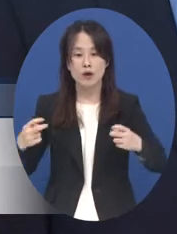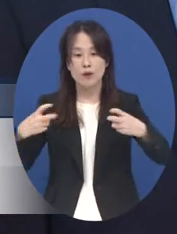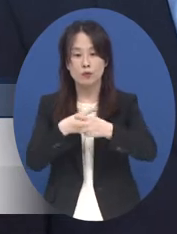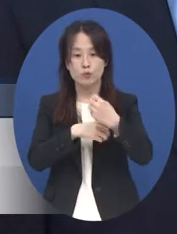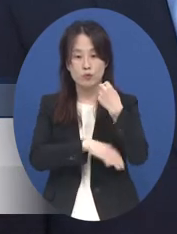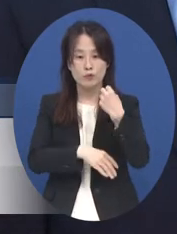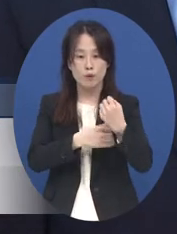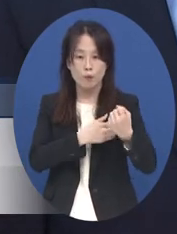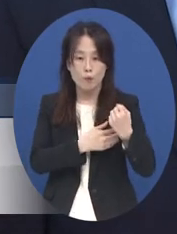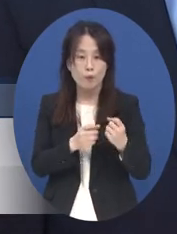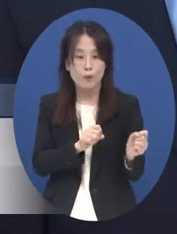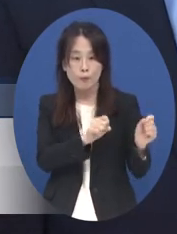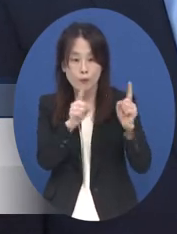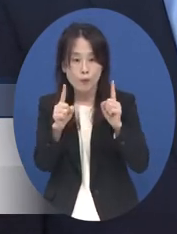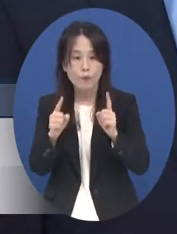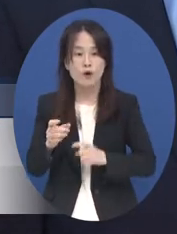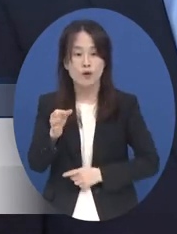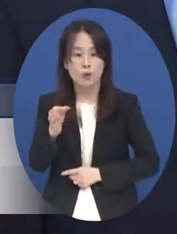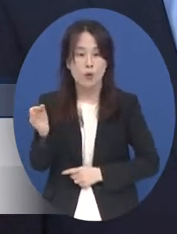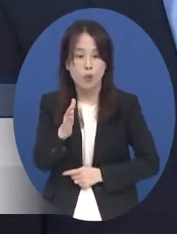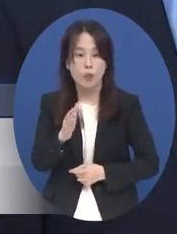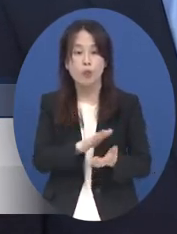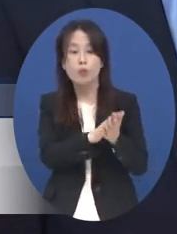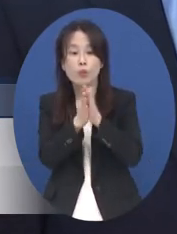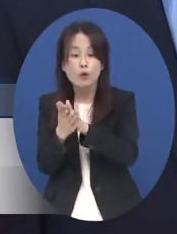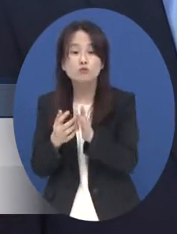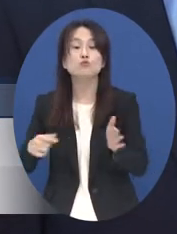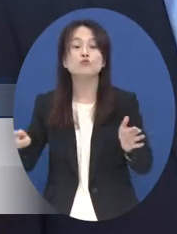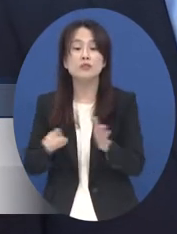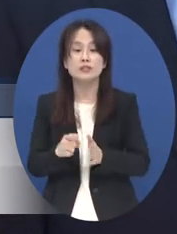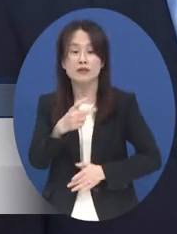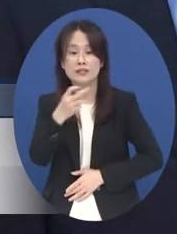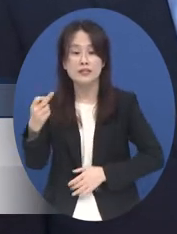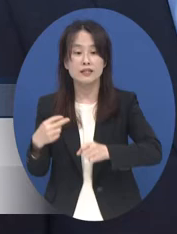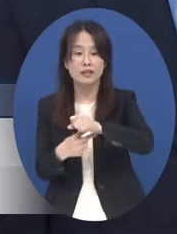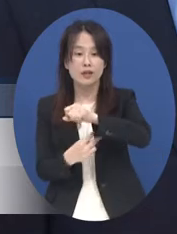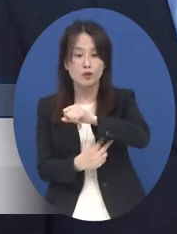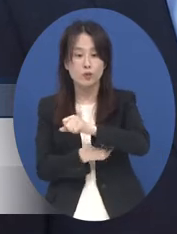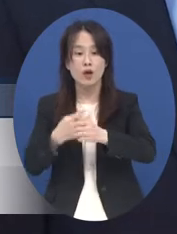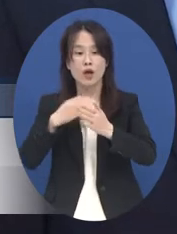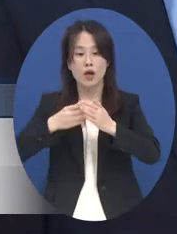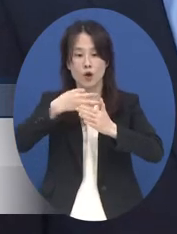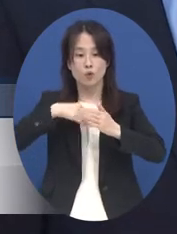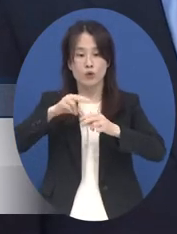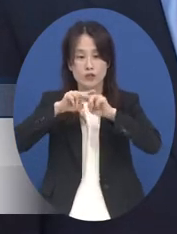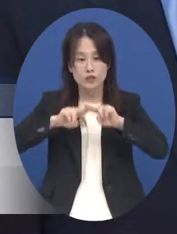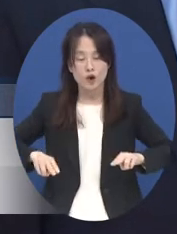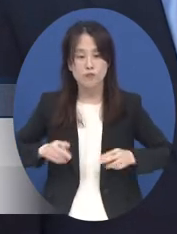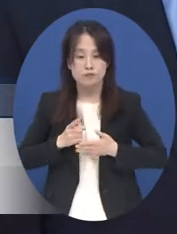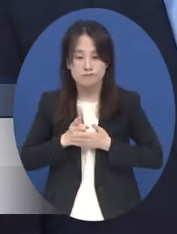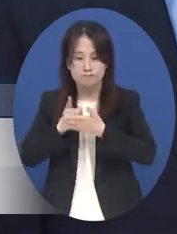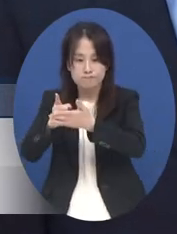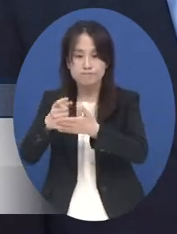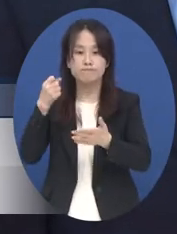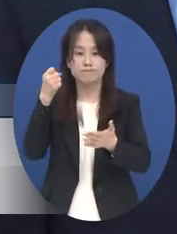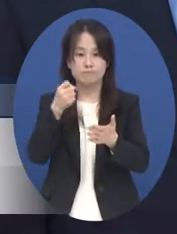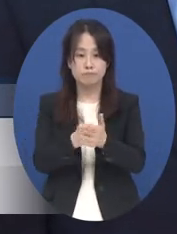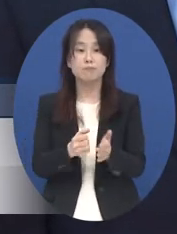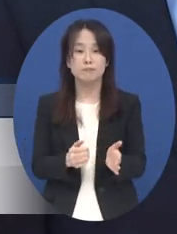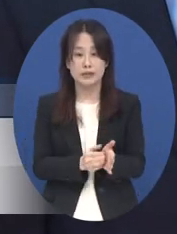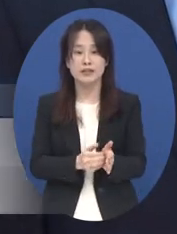경기도민의 교통기본권 회복과 통행료 무료화를 위해서 일산대교의 공익처분을